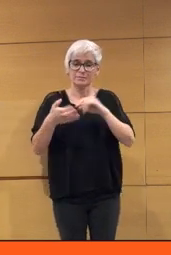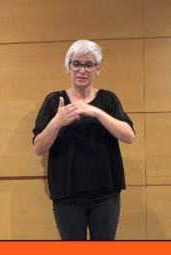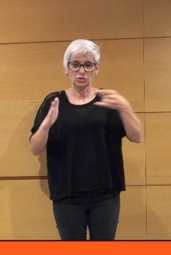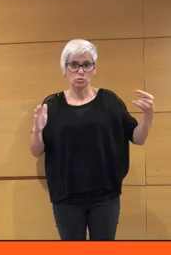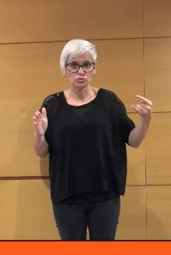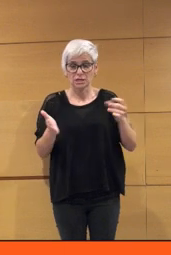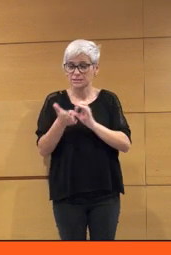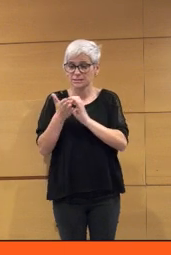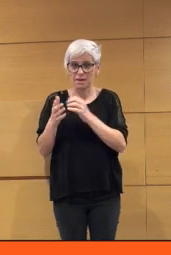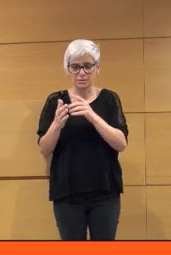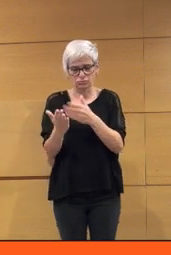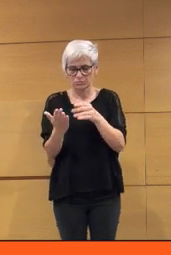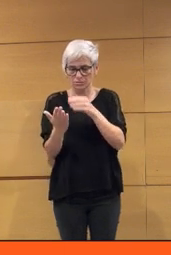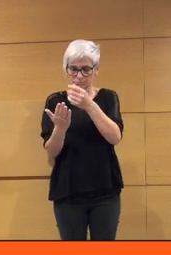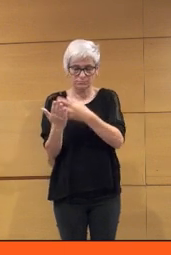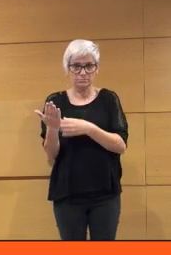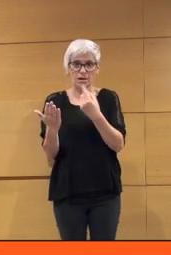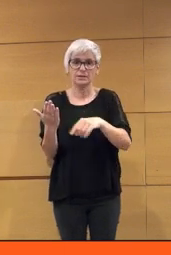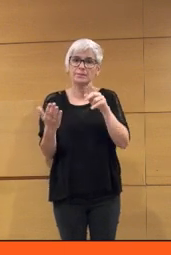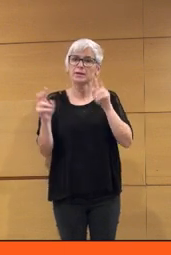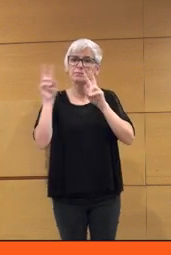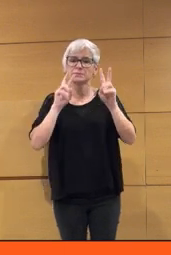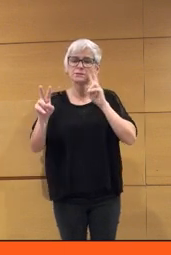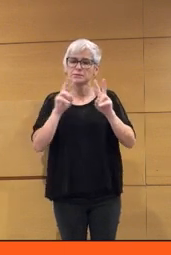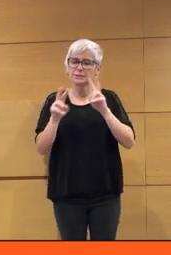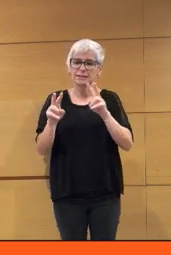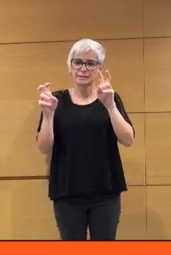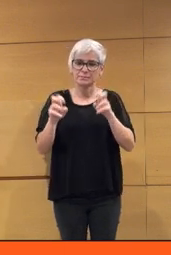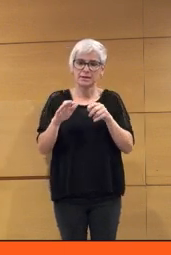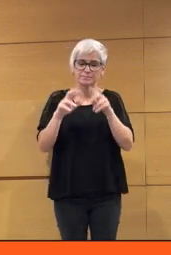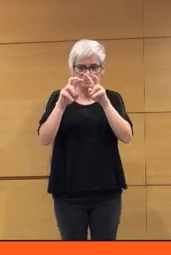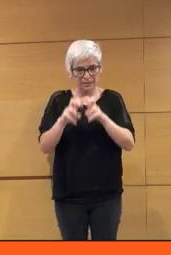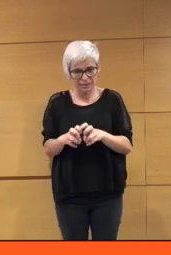i serveis, hem visibilitzat la recerca